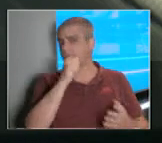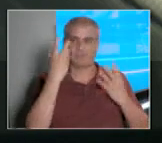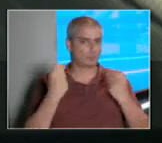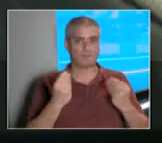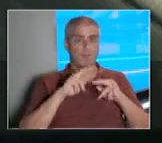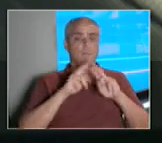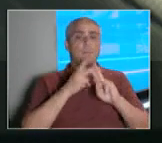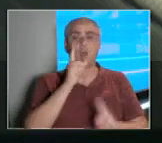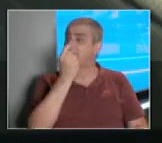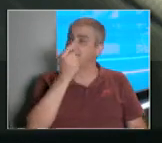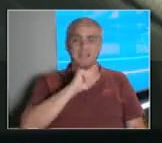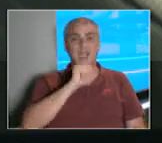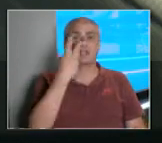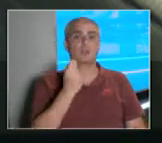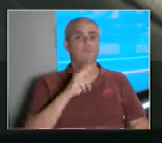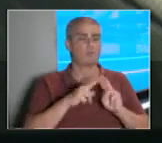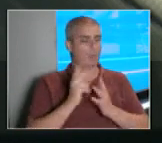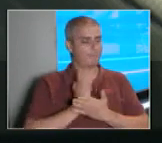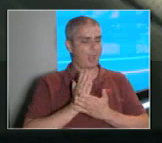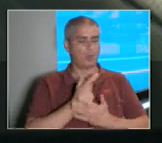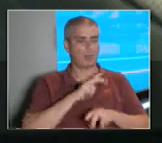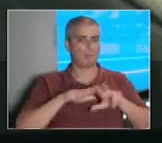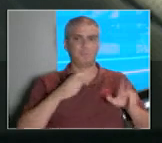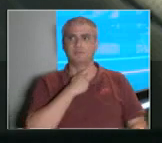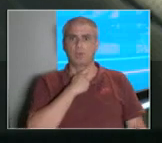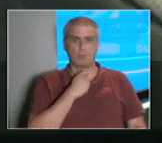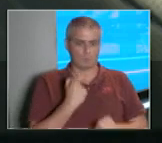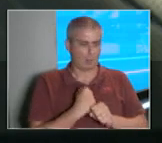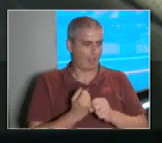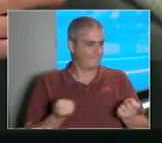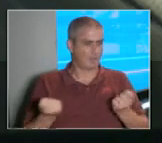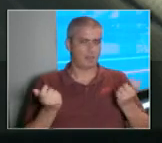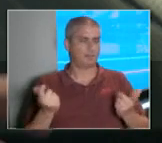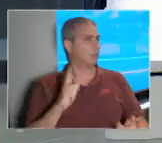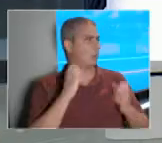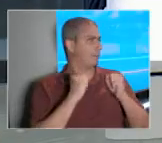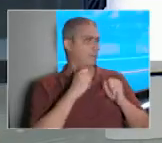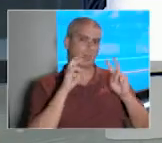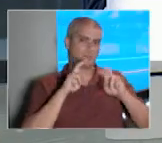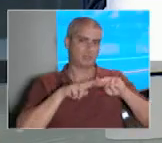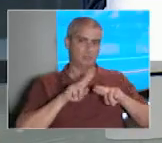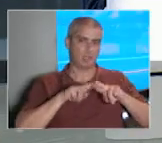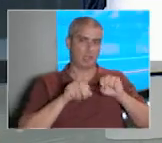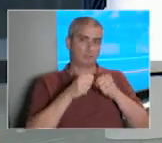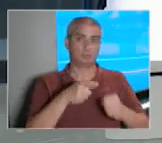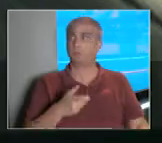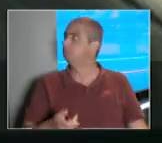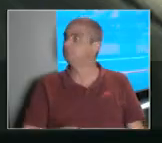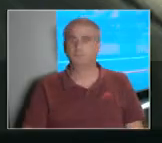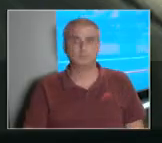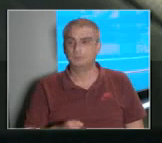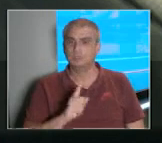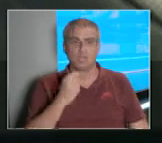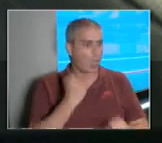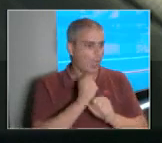אני חושב, בעולם, כמעט הכי טובה, בהיערכות לחירום, להפעיל את המערכות. לא בטוח שההגדרה תישאר אחרי המשבר הזה, כן. זה לא